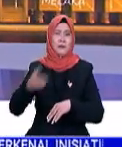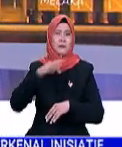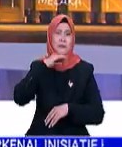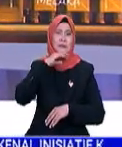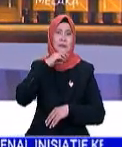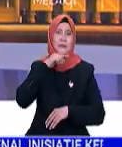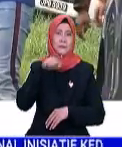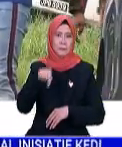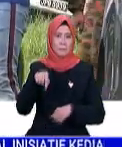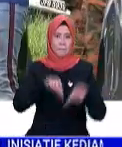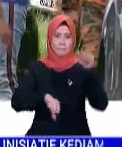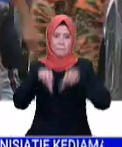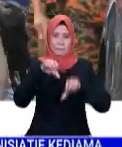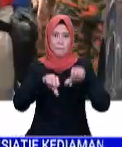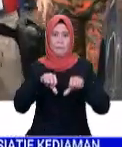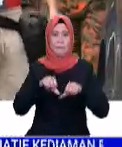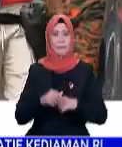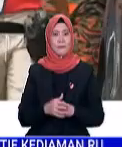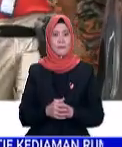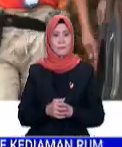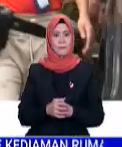tersebut.